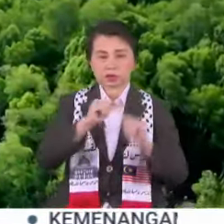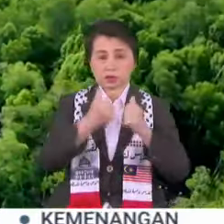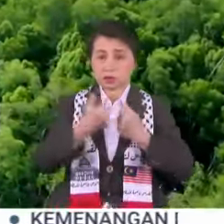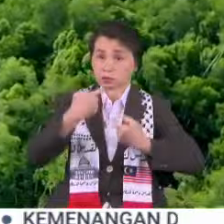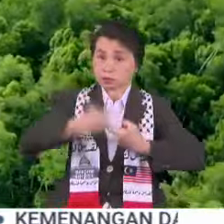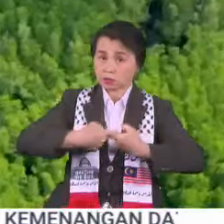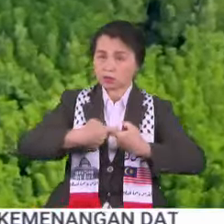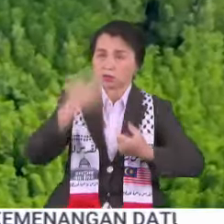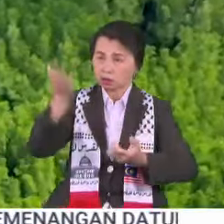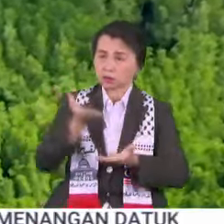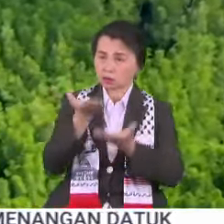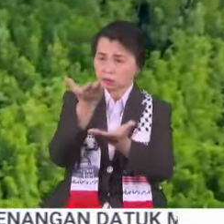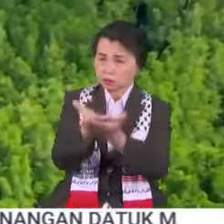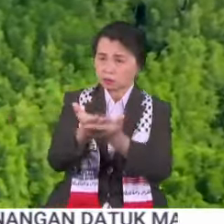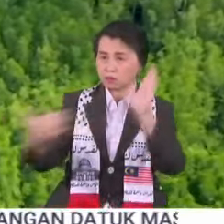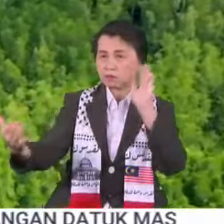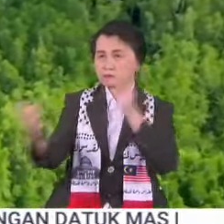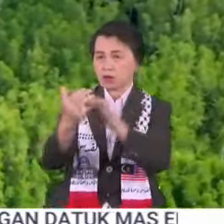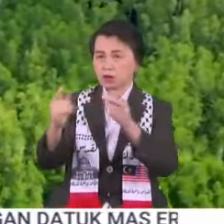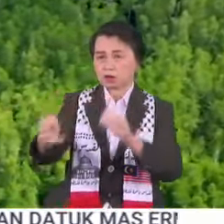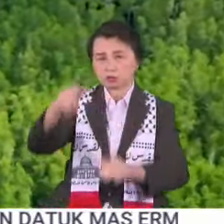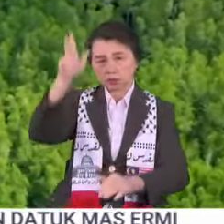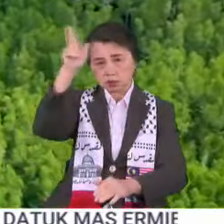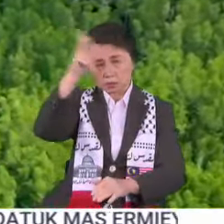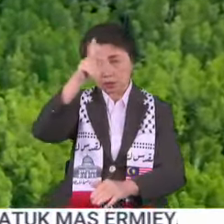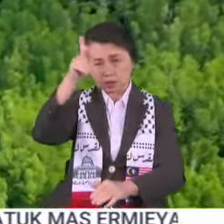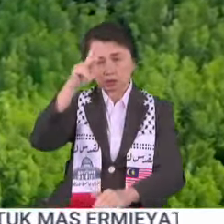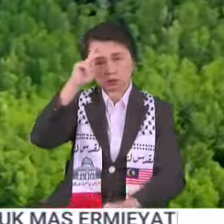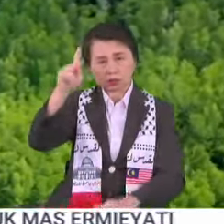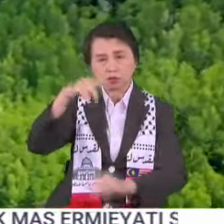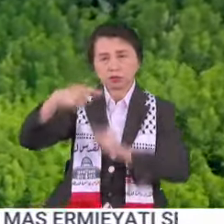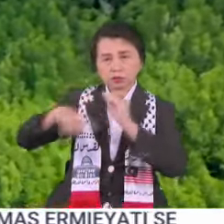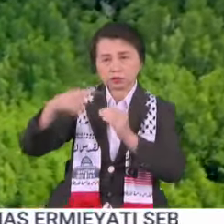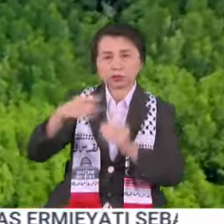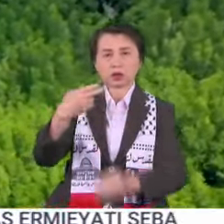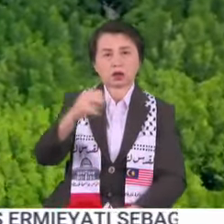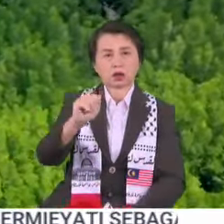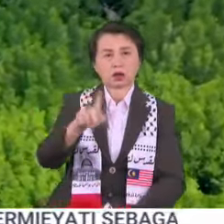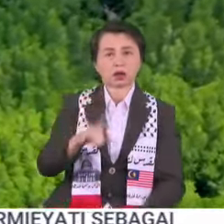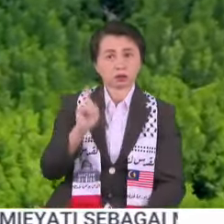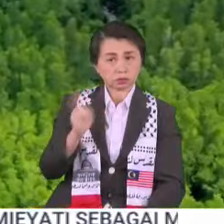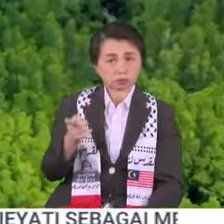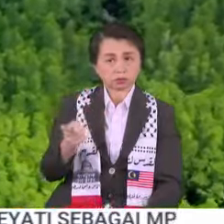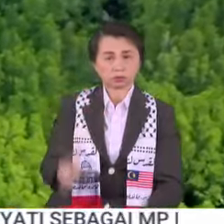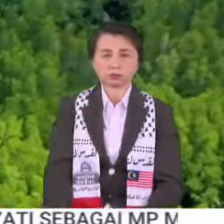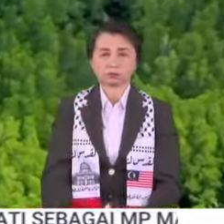berkaitan akan kemuka bantahan rasmi kepada Kerajaan Kelantan berhubung perkara berkenaan.